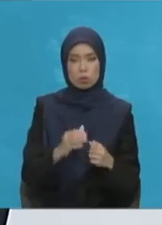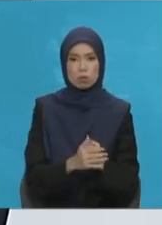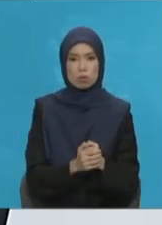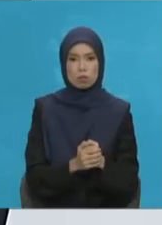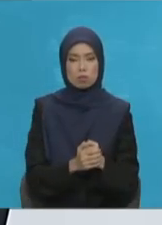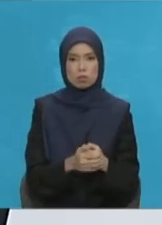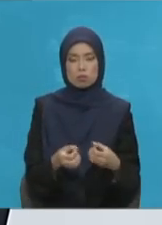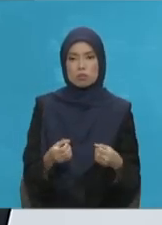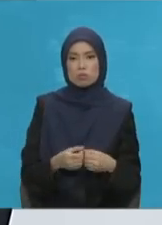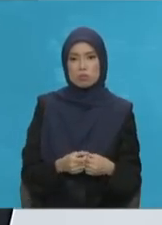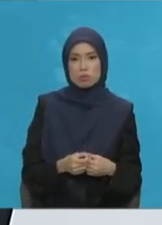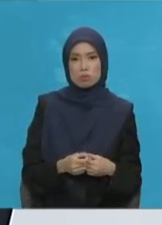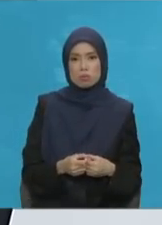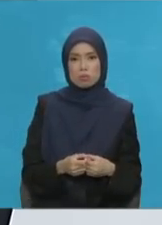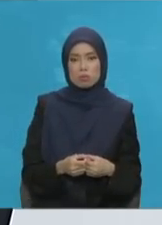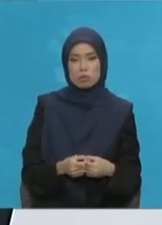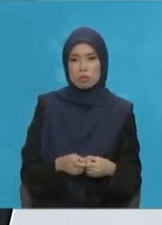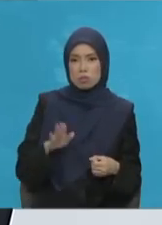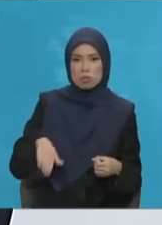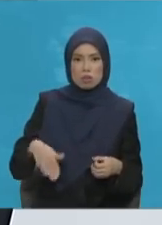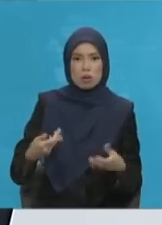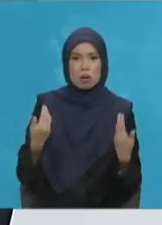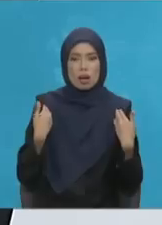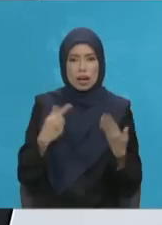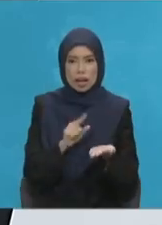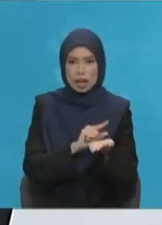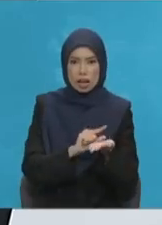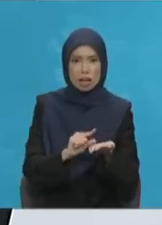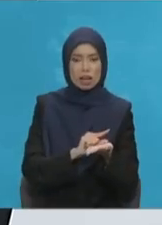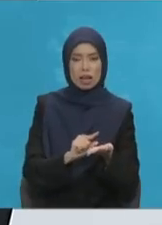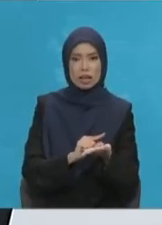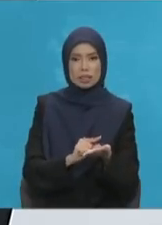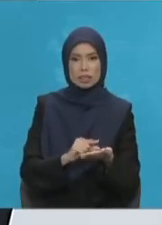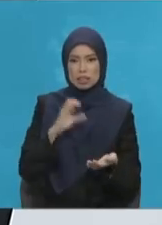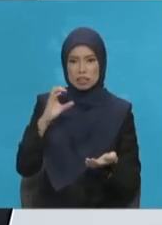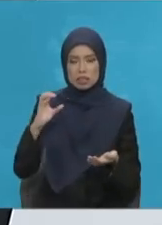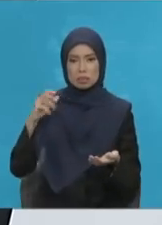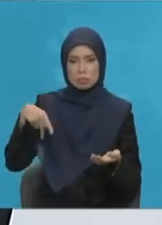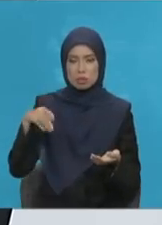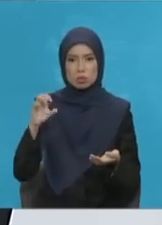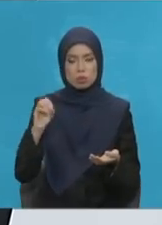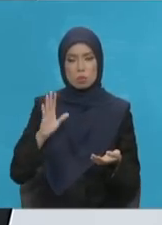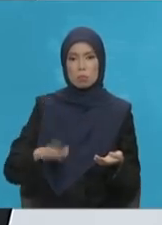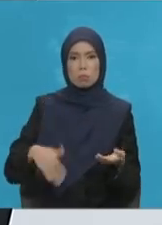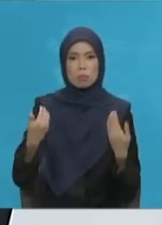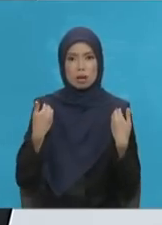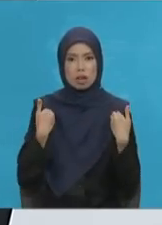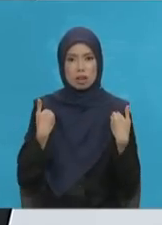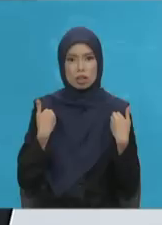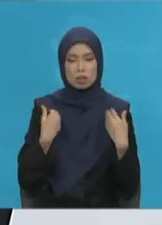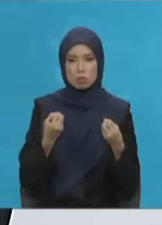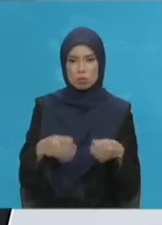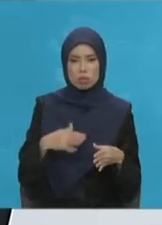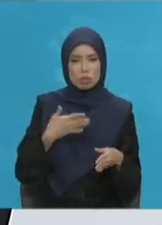ini belum menerima gaji selaku walaupun telah